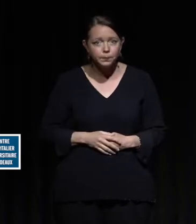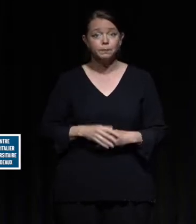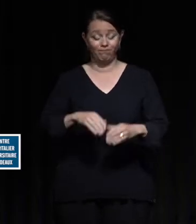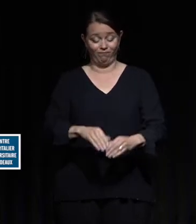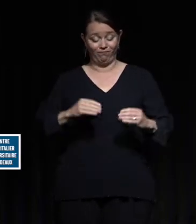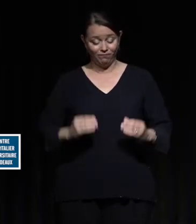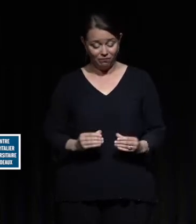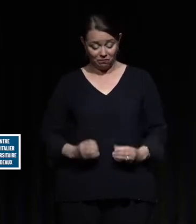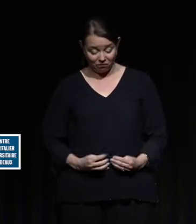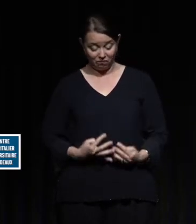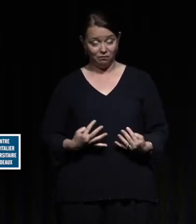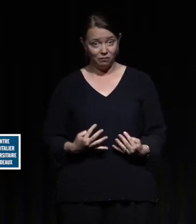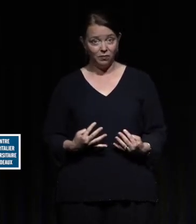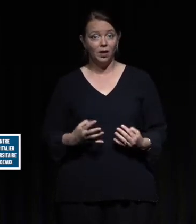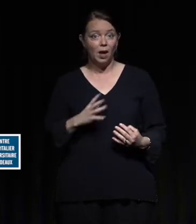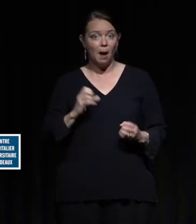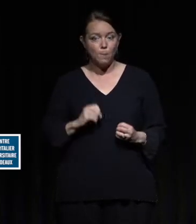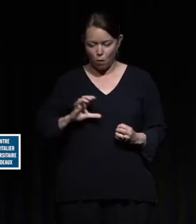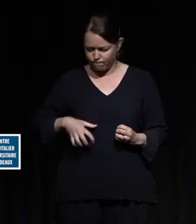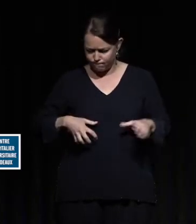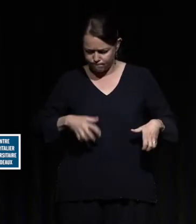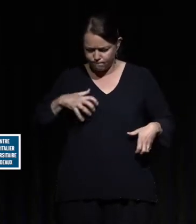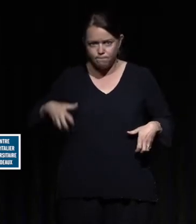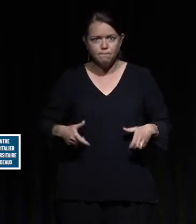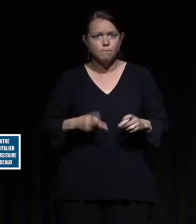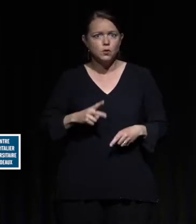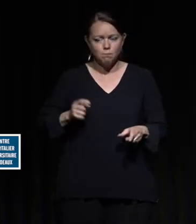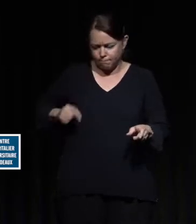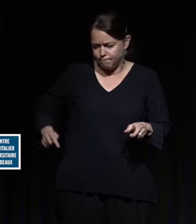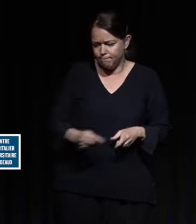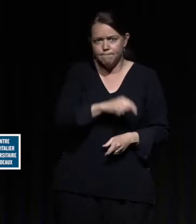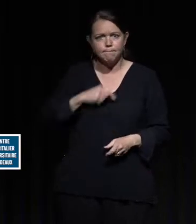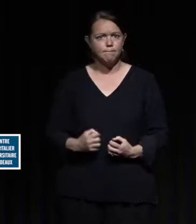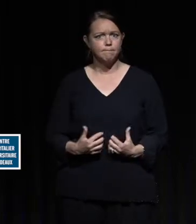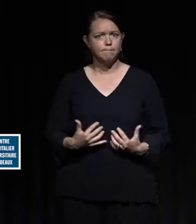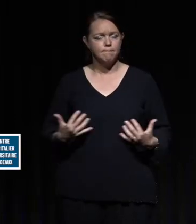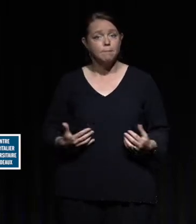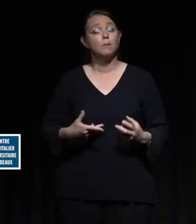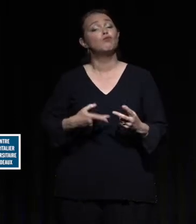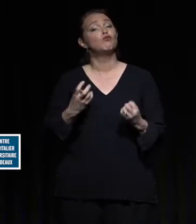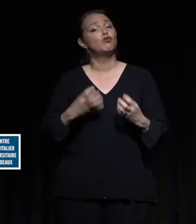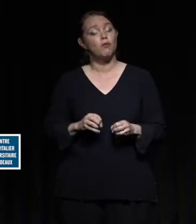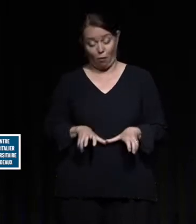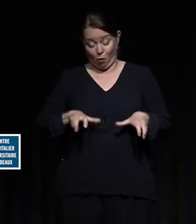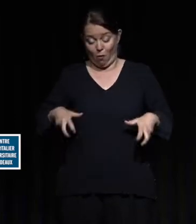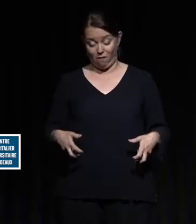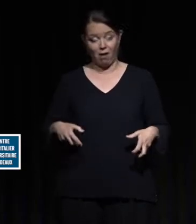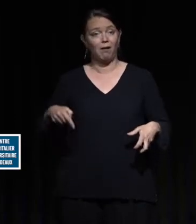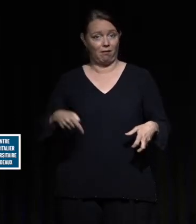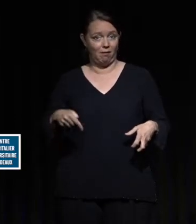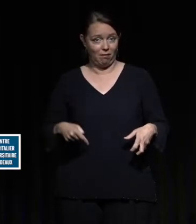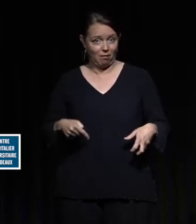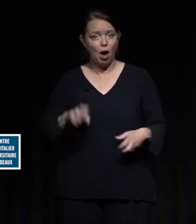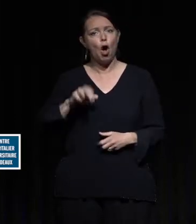aller investir des organes de façon plus importante, principalement les ovaires, on parle alors